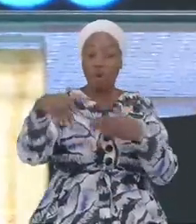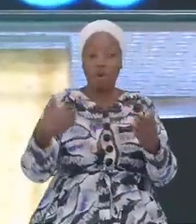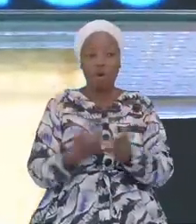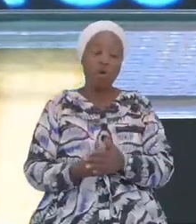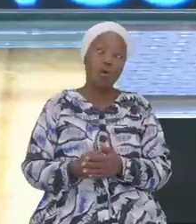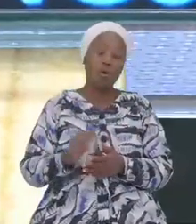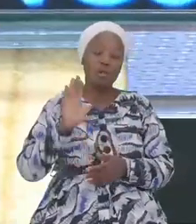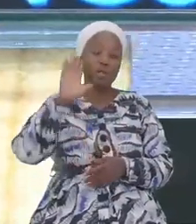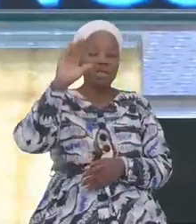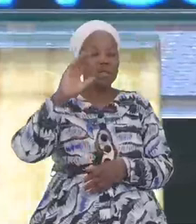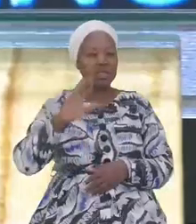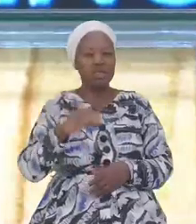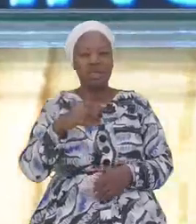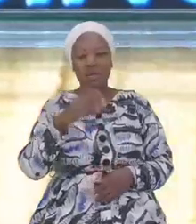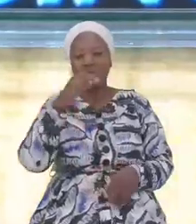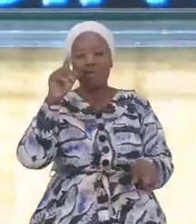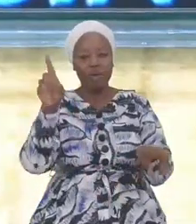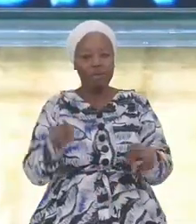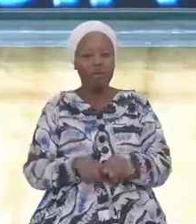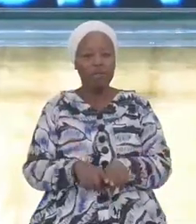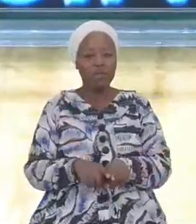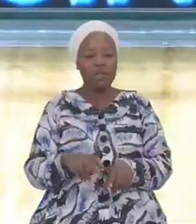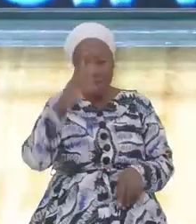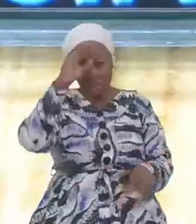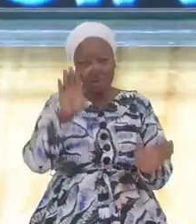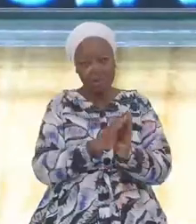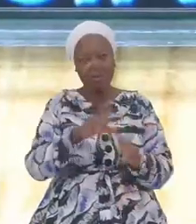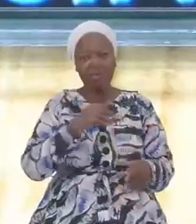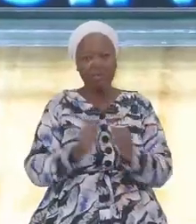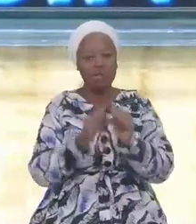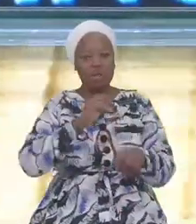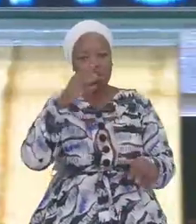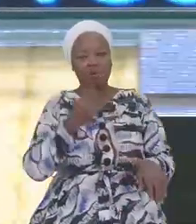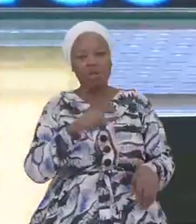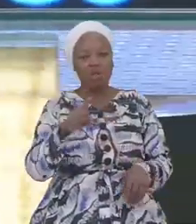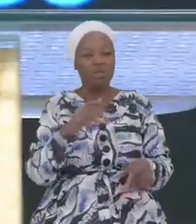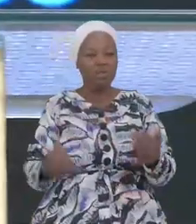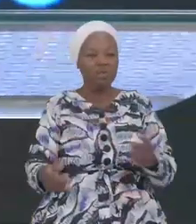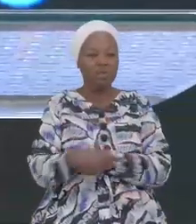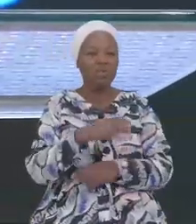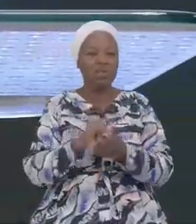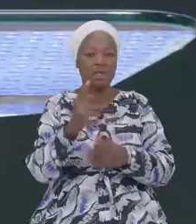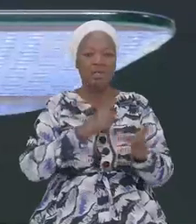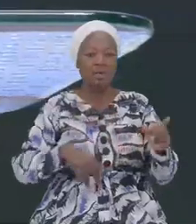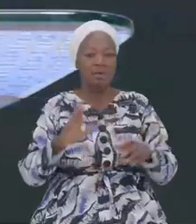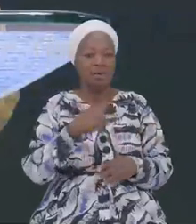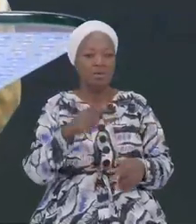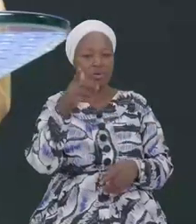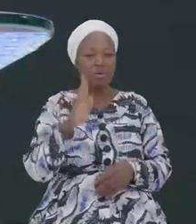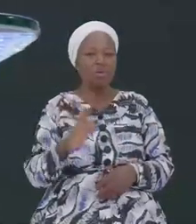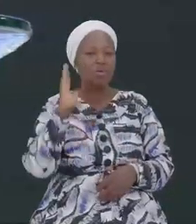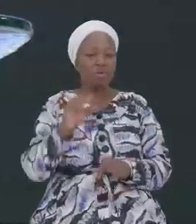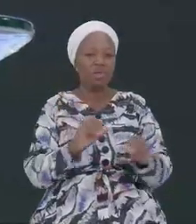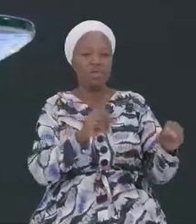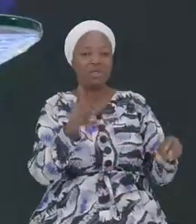en observant et en mettant en pratique tous ces commandements que je te prescris aujourd'hui, l'Éternel ton Dieu te donnera